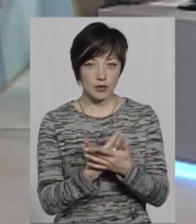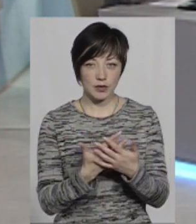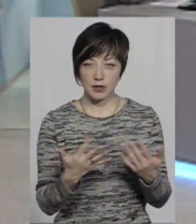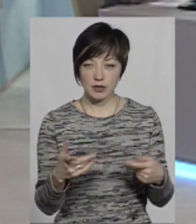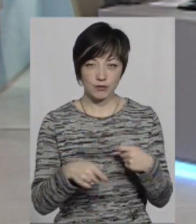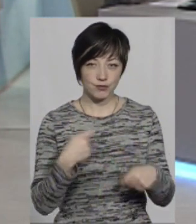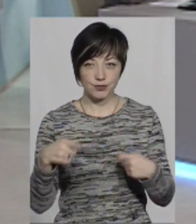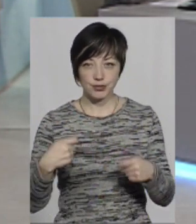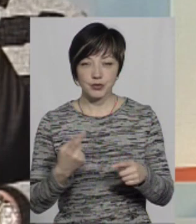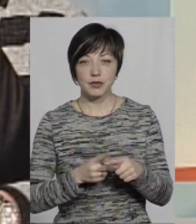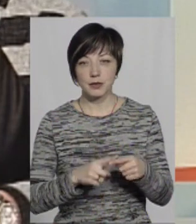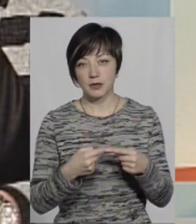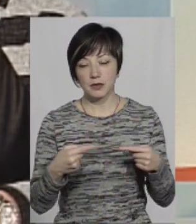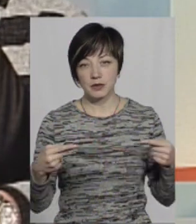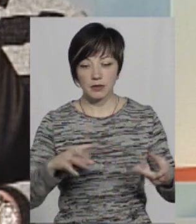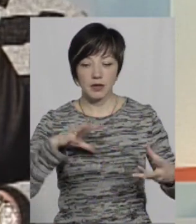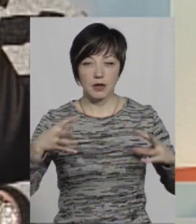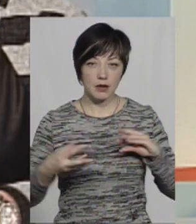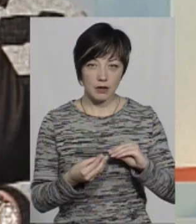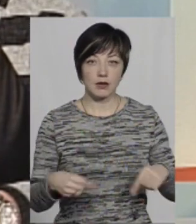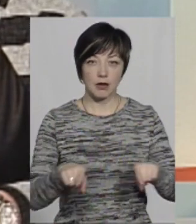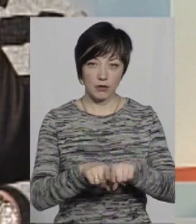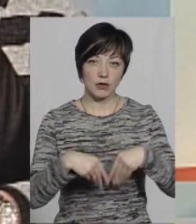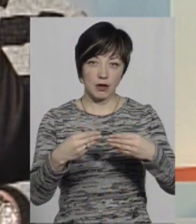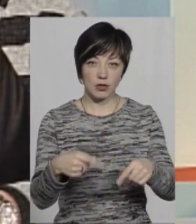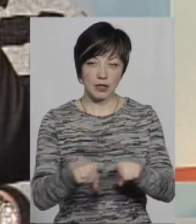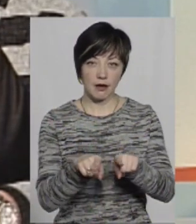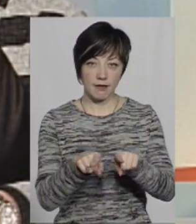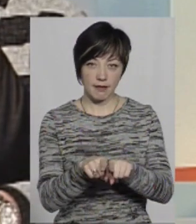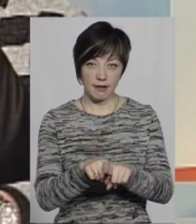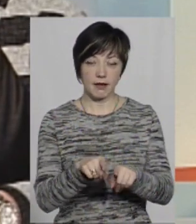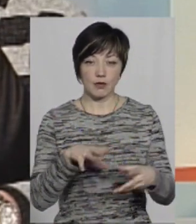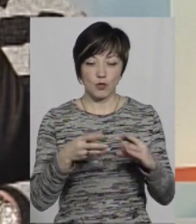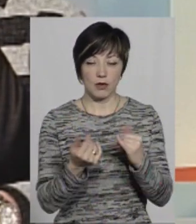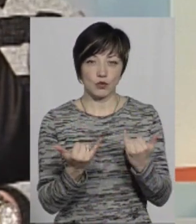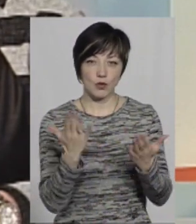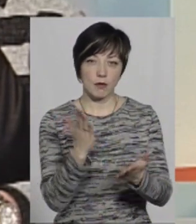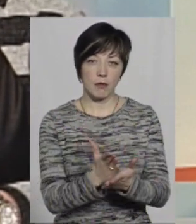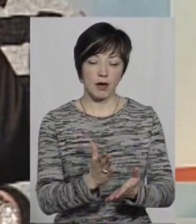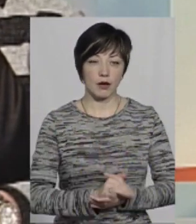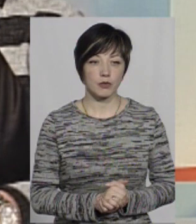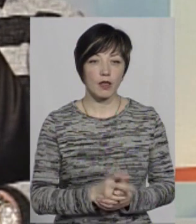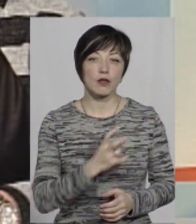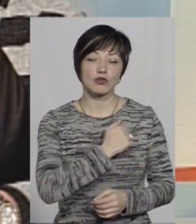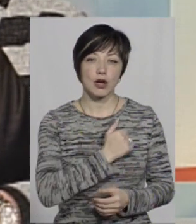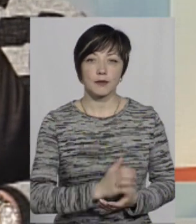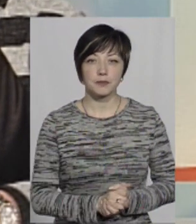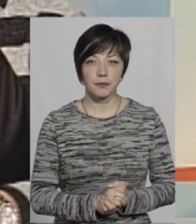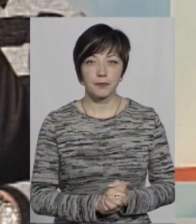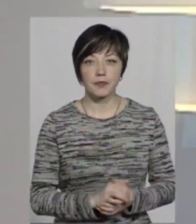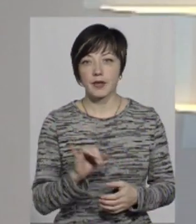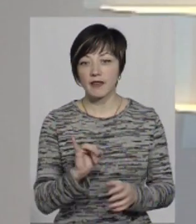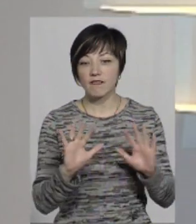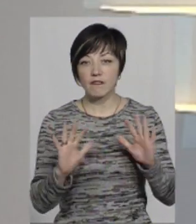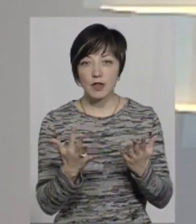свій час, і так далі, і тому подібне. І все це вкупі дало отакий от результат, який ми маємо сьогодні, на жаль. І